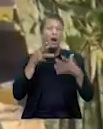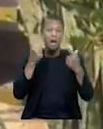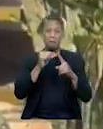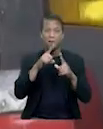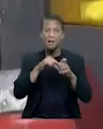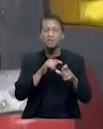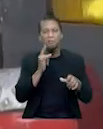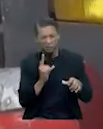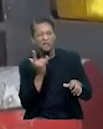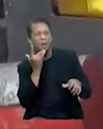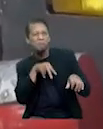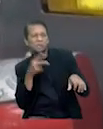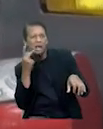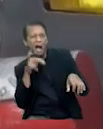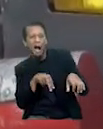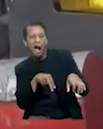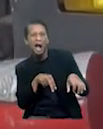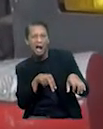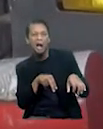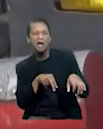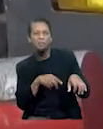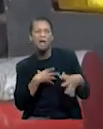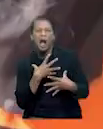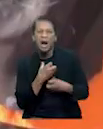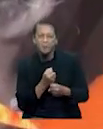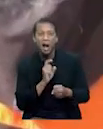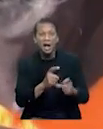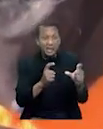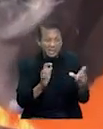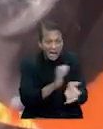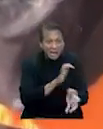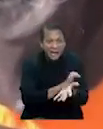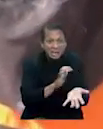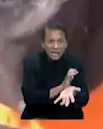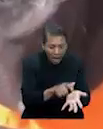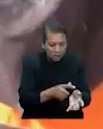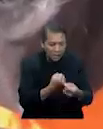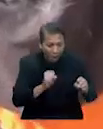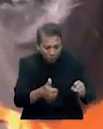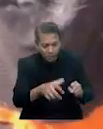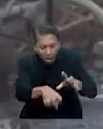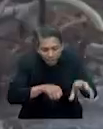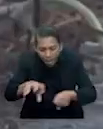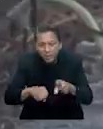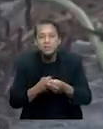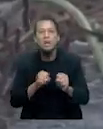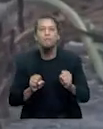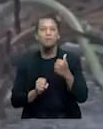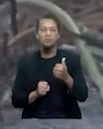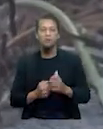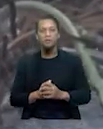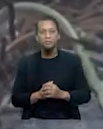Plaza masih bertahan untuk memastikan kondisi toko mereka dengan harapan masih ada sisa-sisa barang yang bisa terselamatkan.